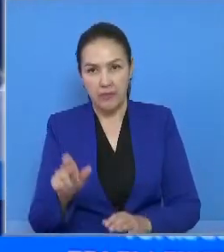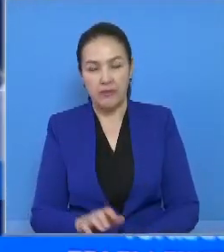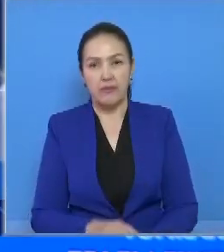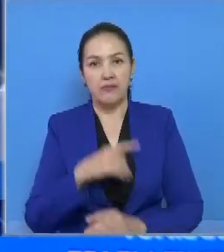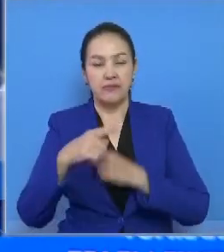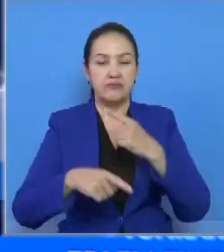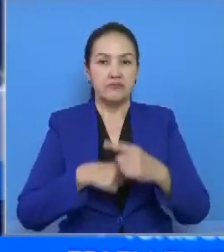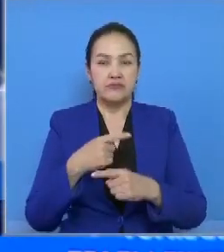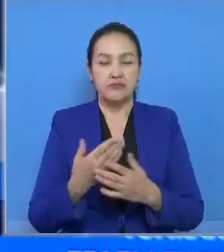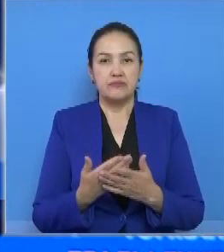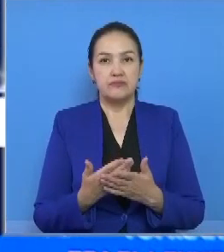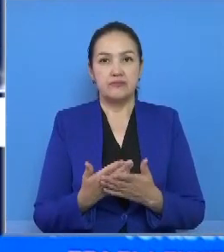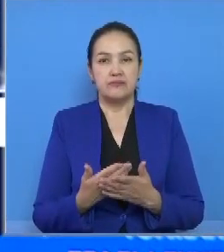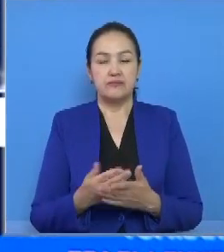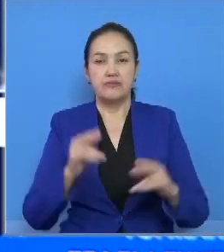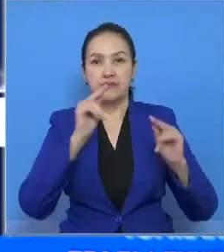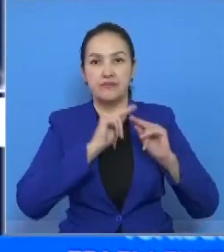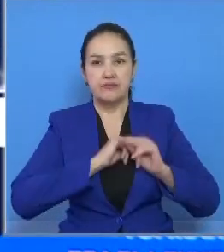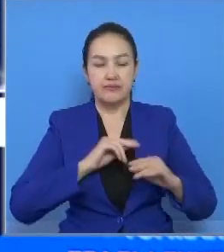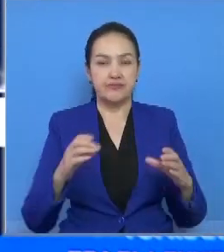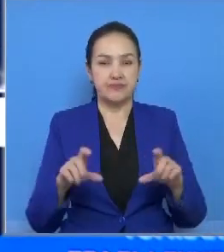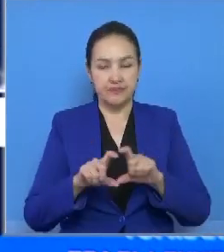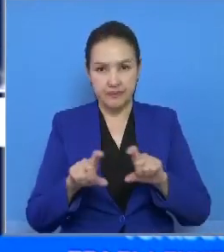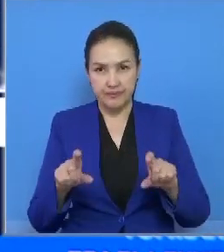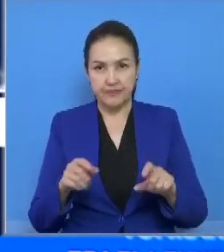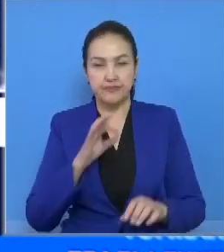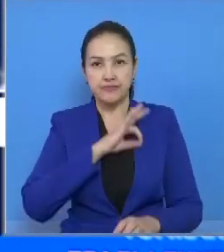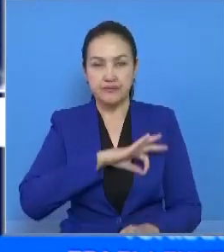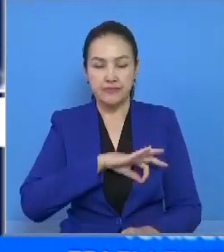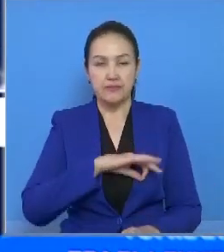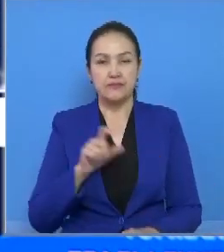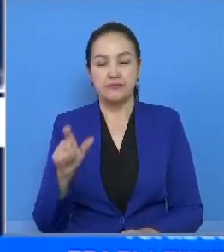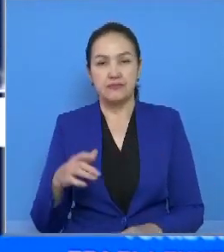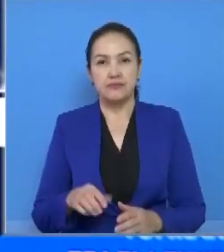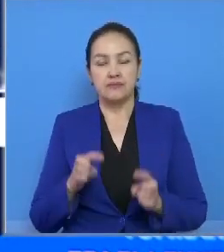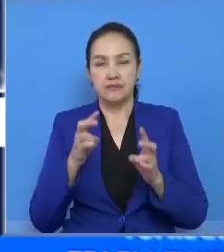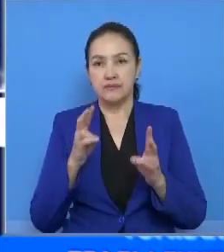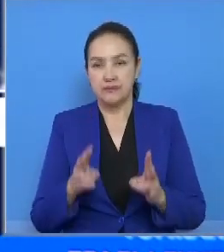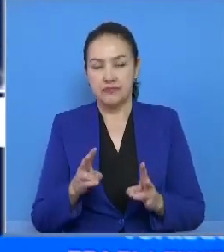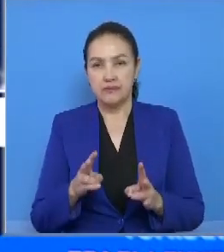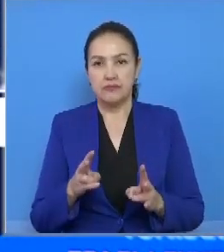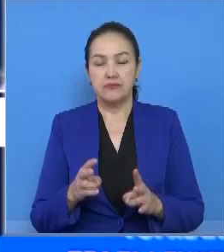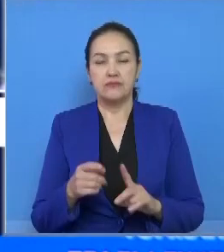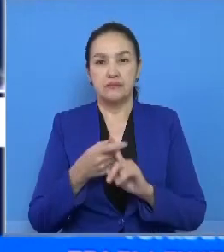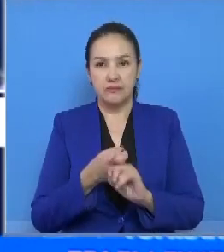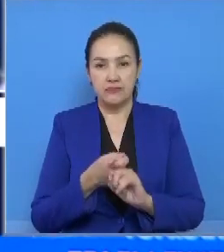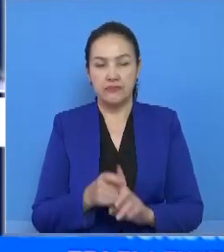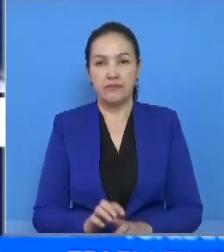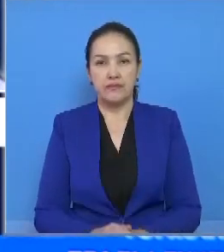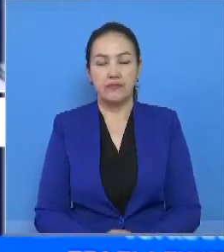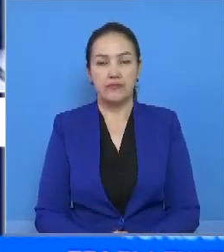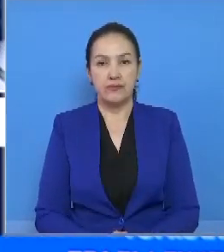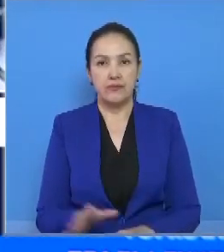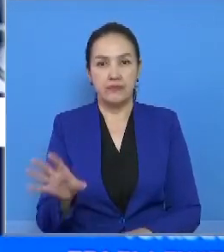Болашақта елге де, қоғамға да пайдалы азаматты қалыптастыру сөз жоқ бізге байланысты. Оның